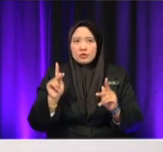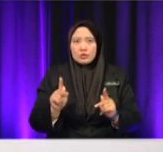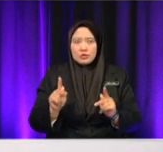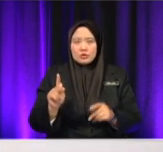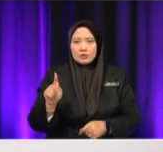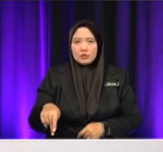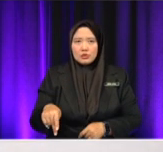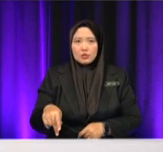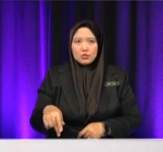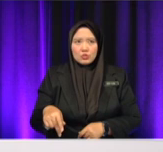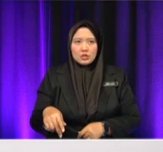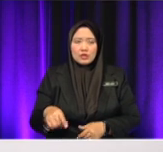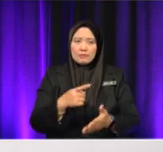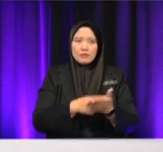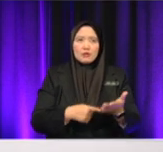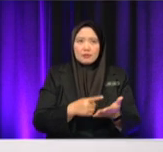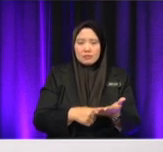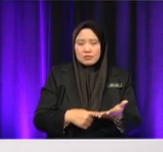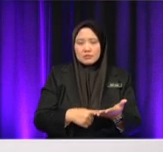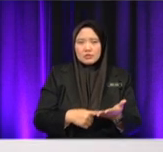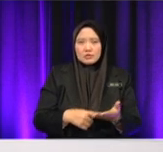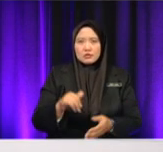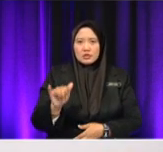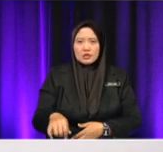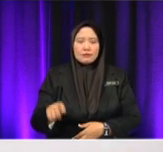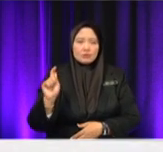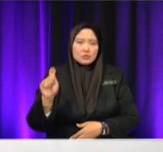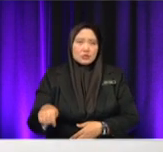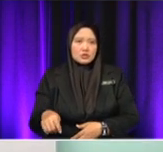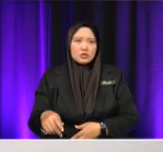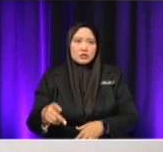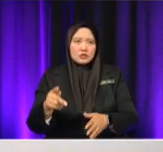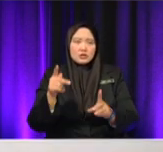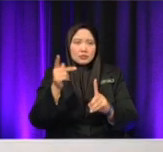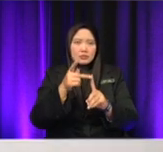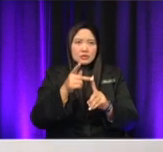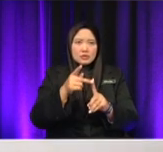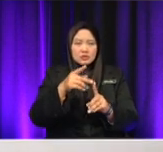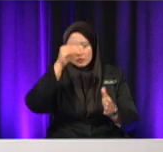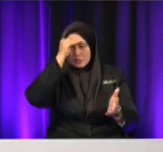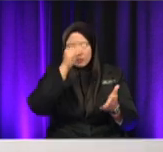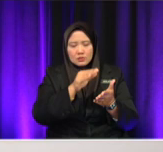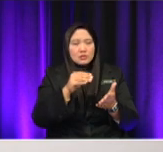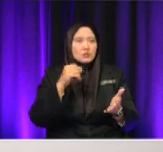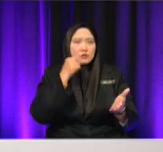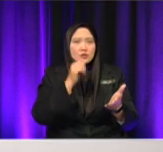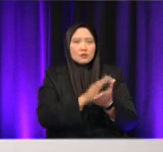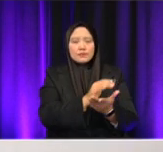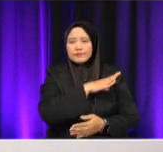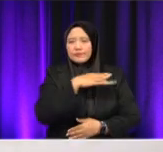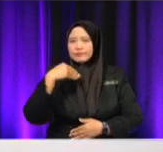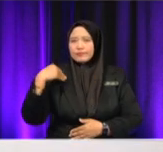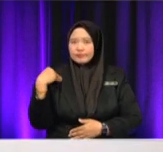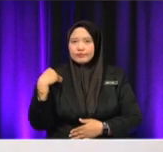suami Bolly menanggung kost dari segi pendidikan dengan membelikan pakaian dan baik sekolah Oke